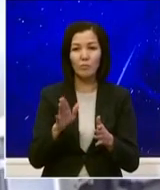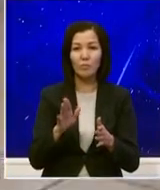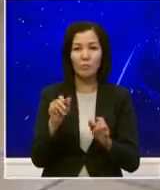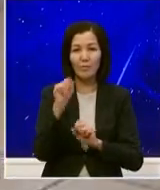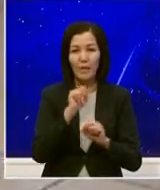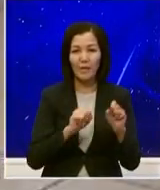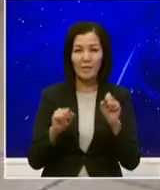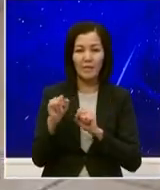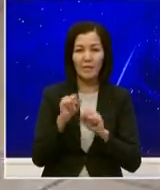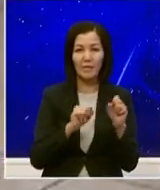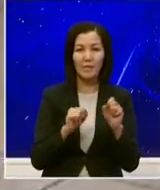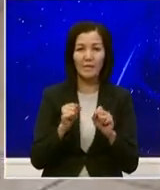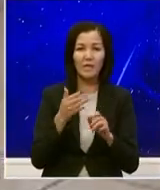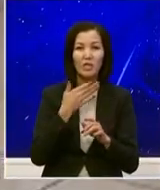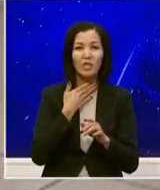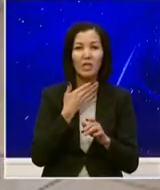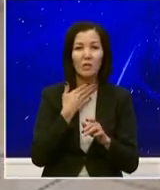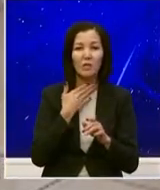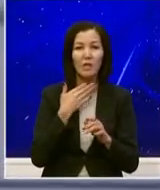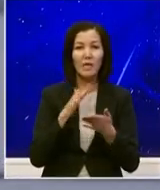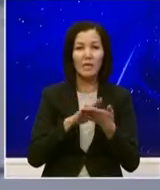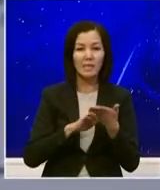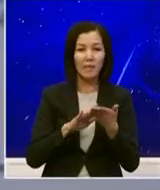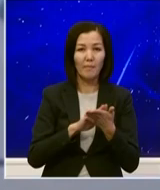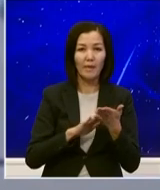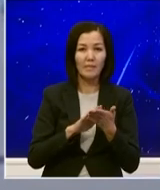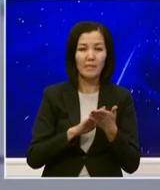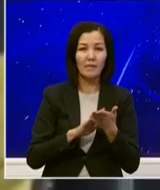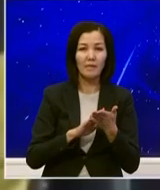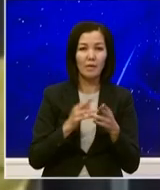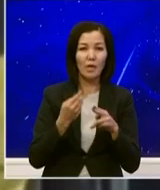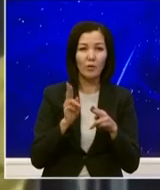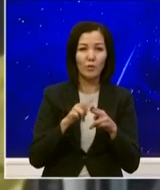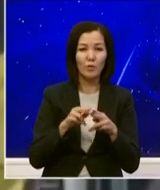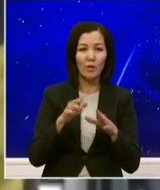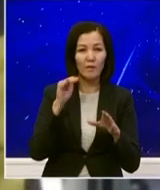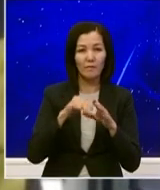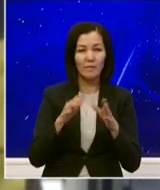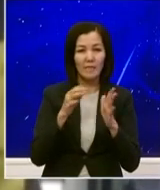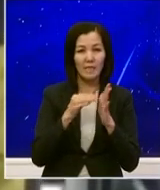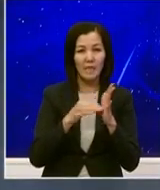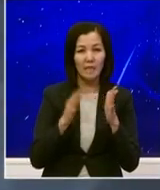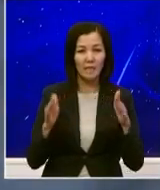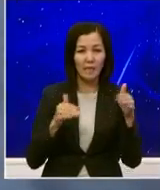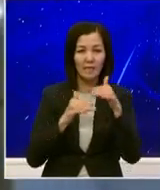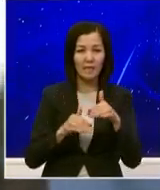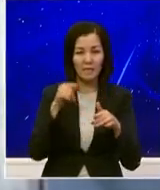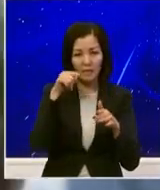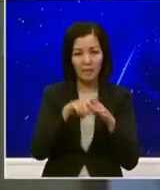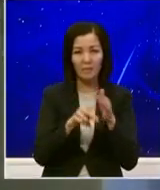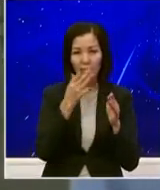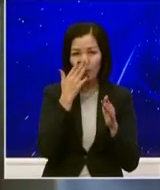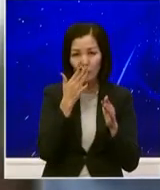протереть запястья и шею марлевой салфеткой, которые будут помещаться в стеклянные контейнеры. А собаки затем определят,